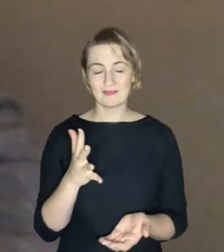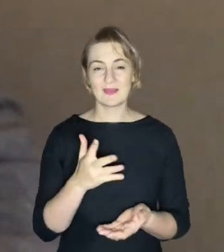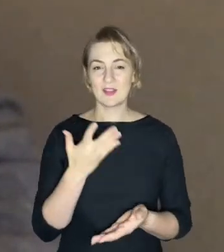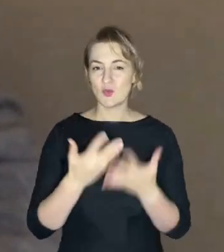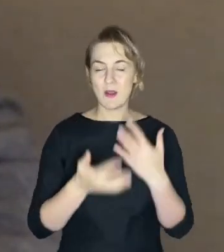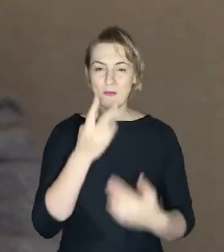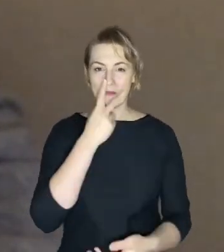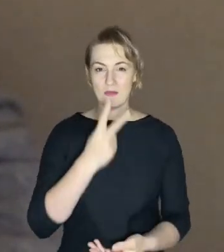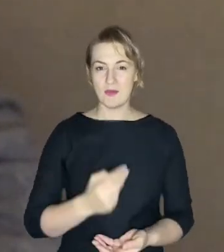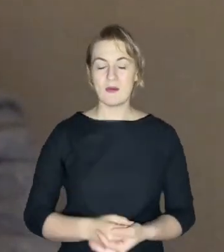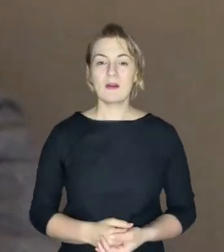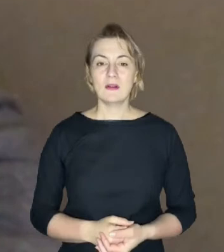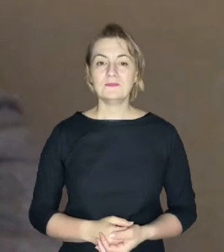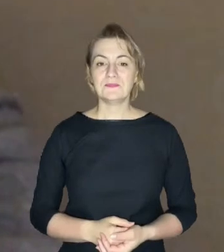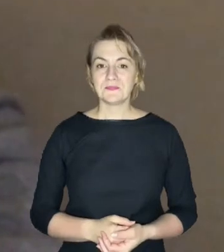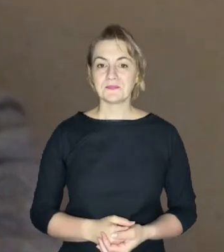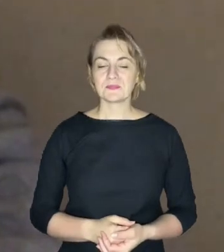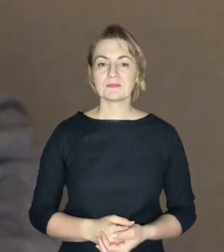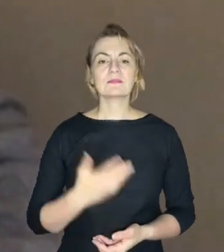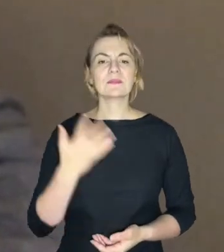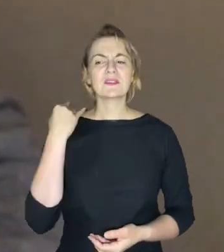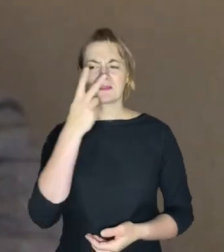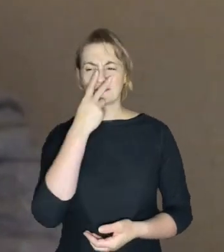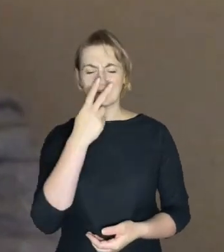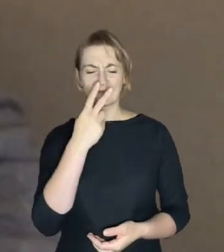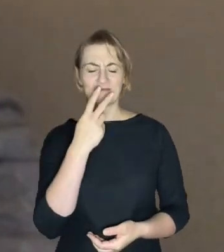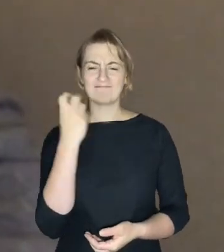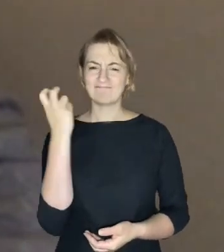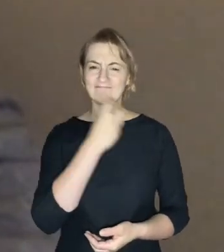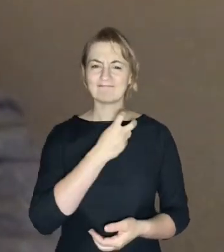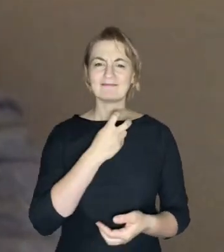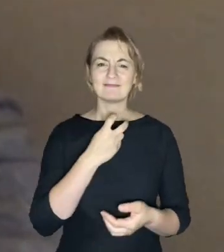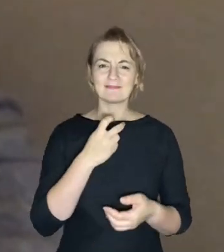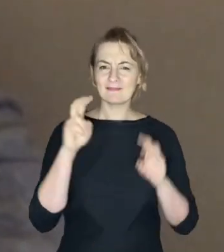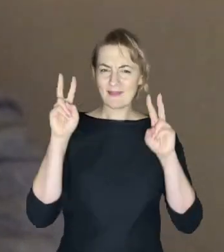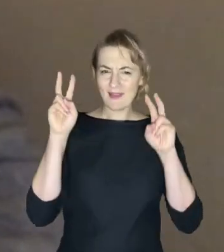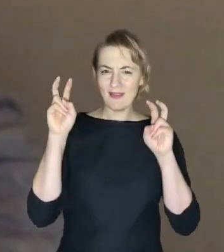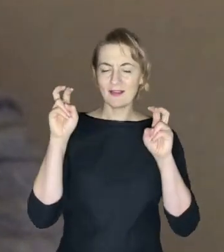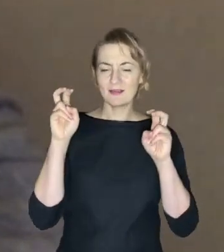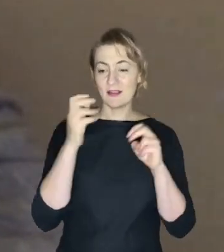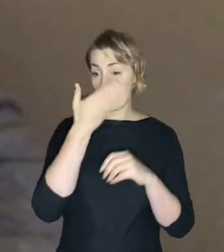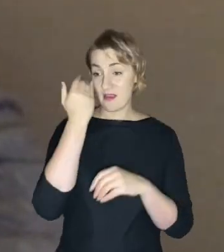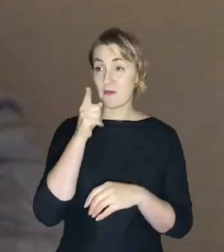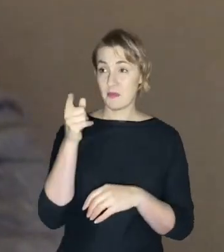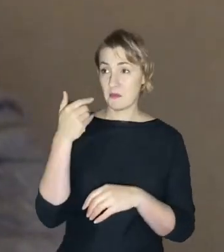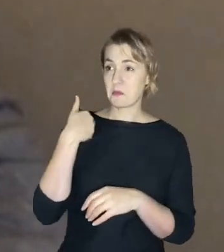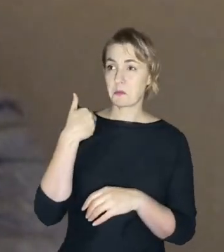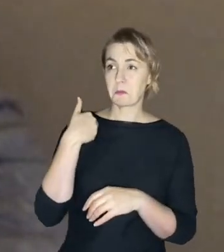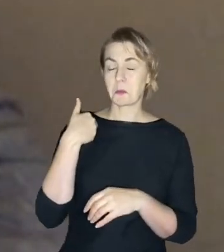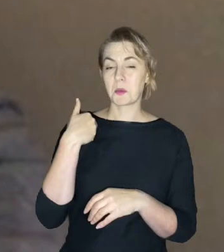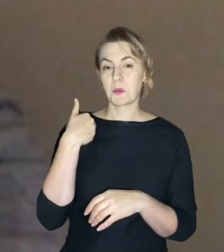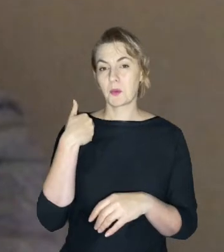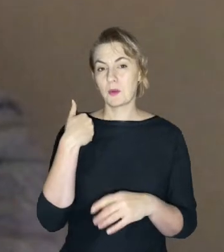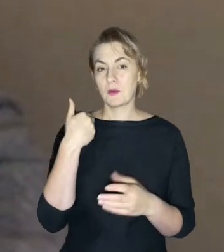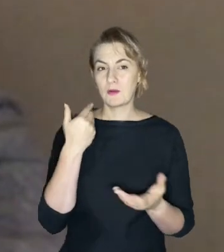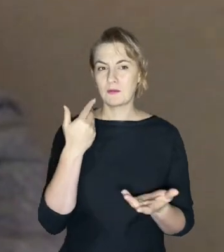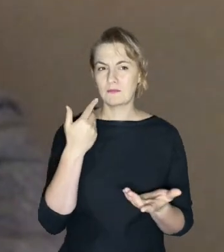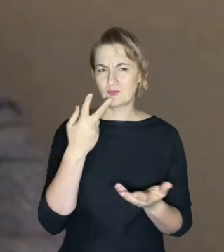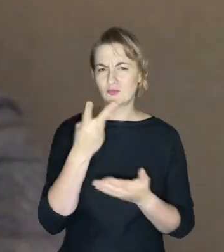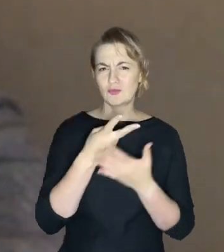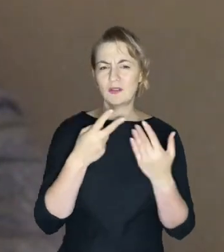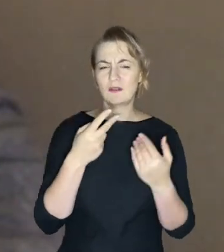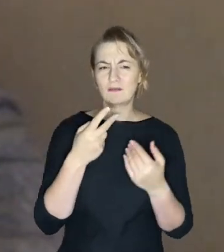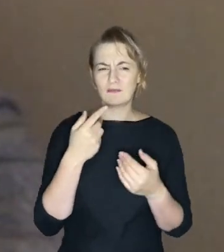Ostatnio napisałem taki tekst, nie wiem, Rysiek, czy miałeś okazję go tam, bo on jest chyba